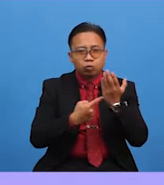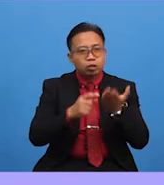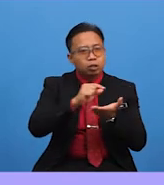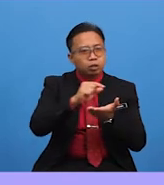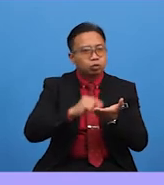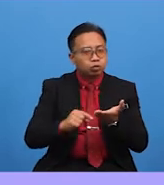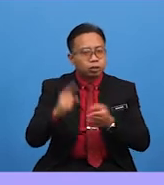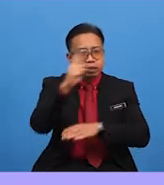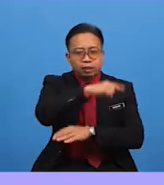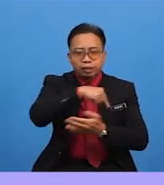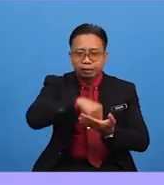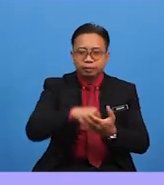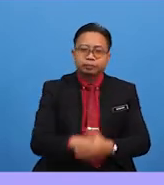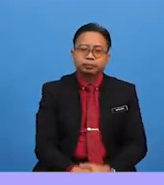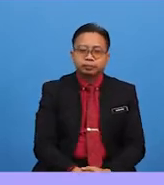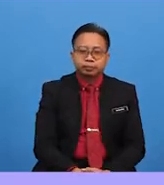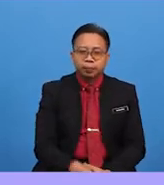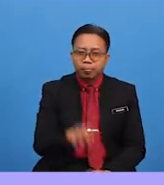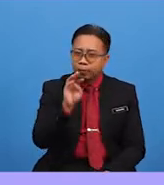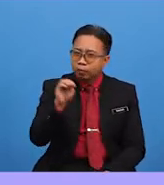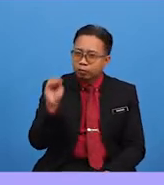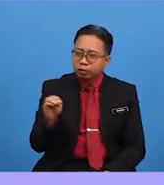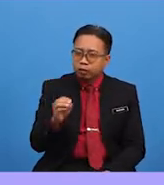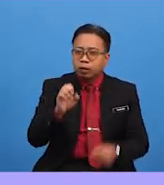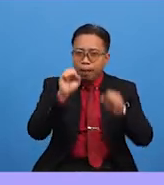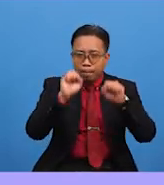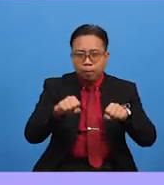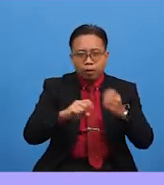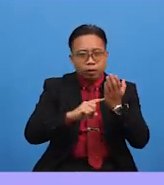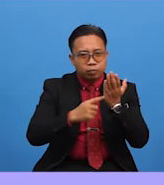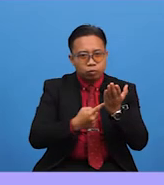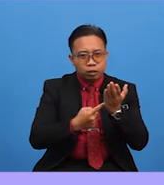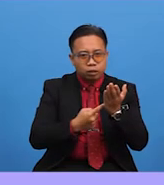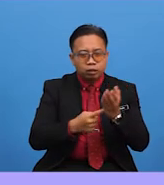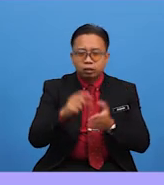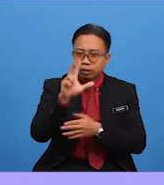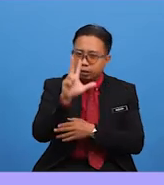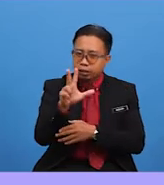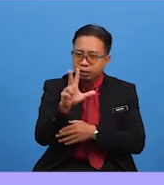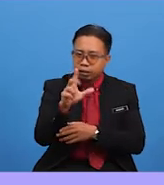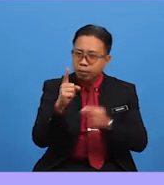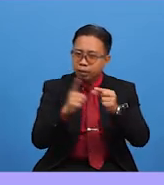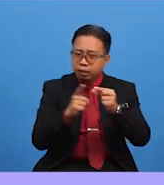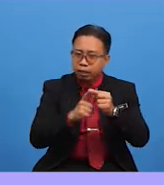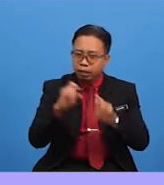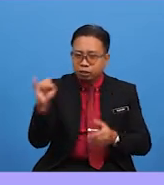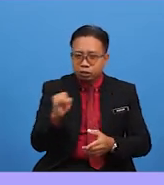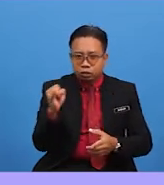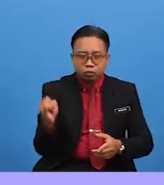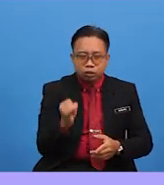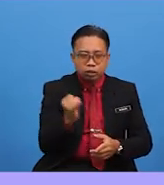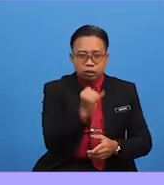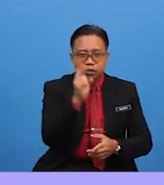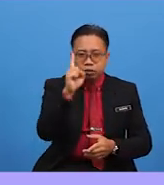mula menulis diari ini. Murid-murid boleh mula menulis 3 perkataan Jawi